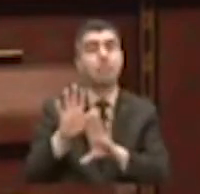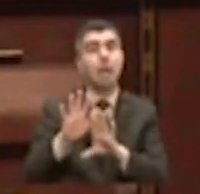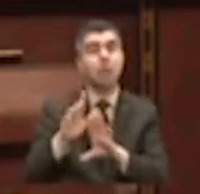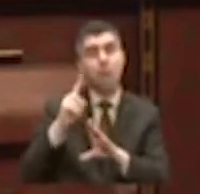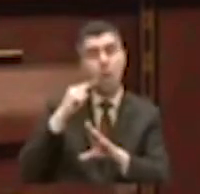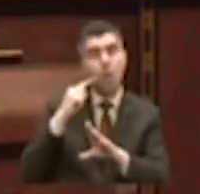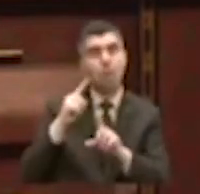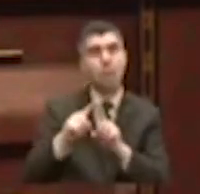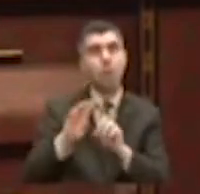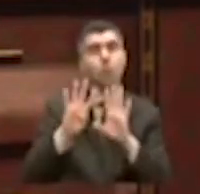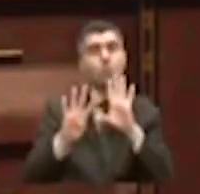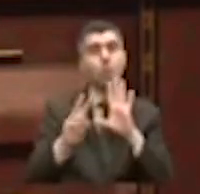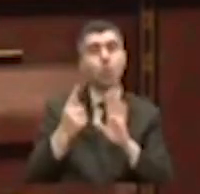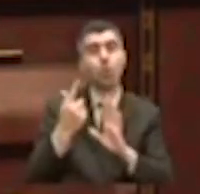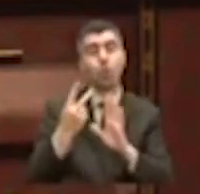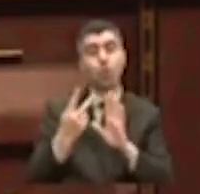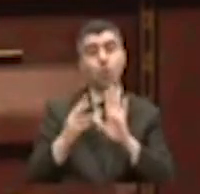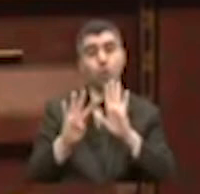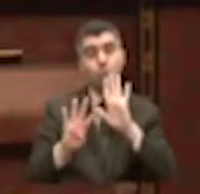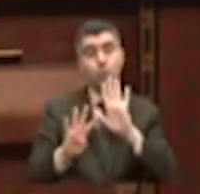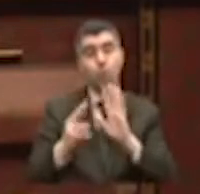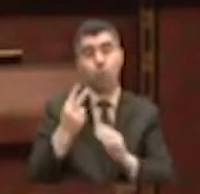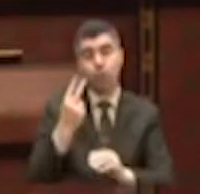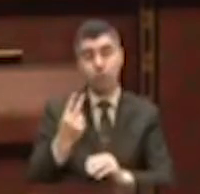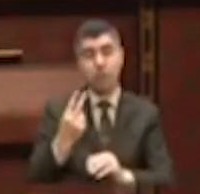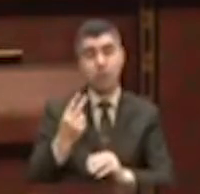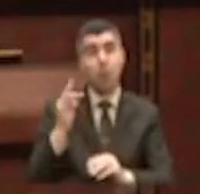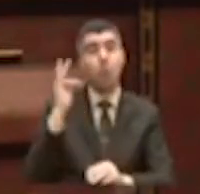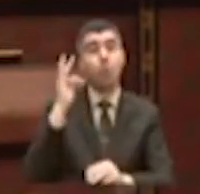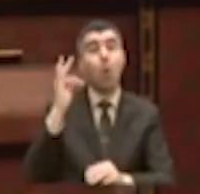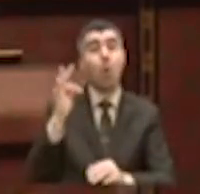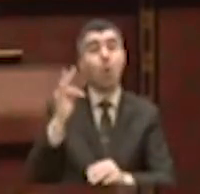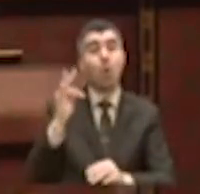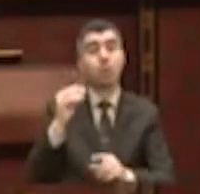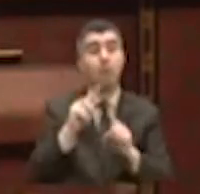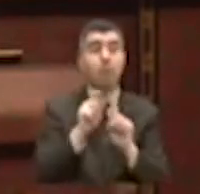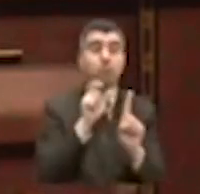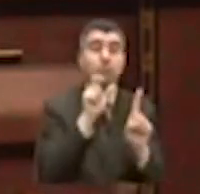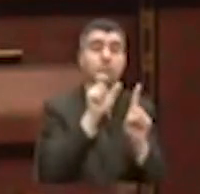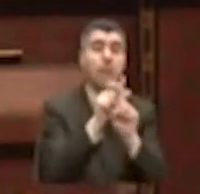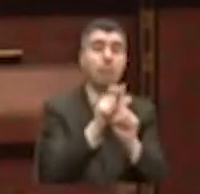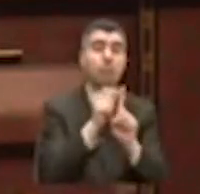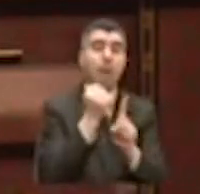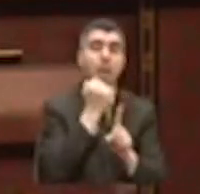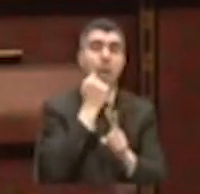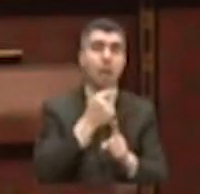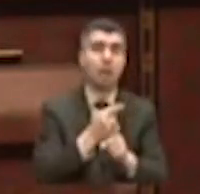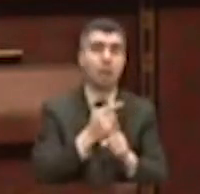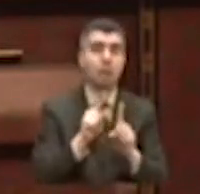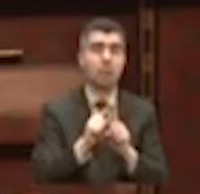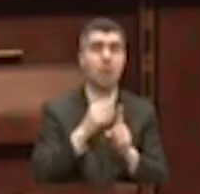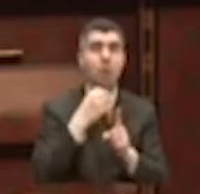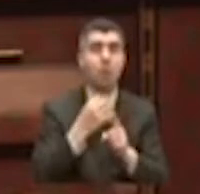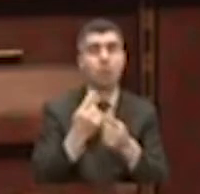طن ديال الدقيق اللي تقبطات. إذا الدعم تيمشي للمستحقين، ولكن المشكل هو تيمشي